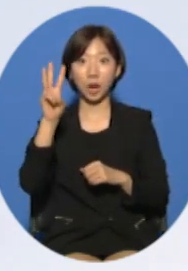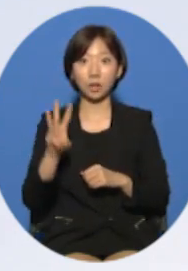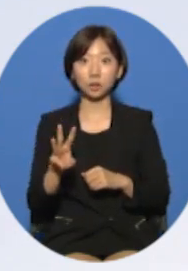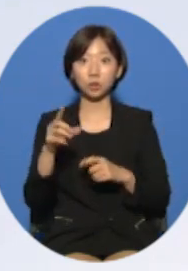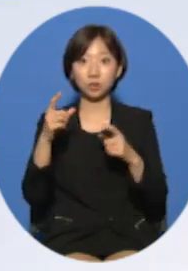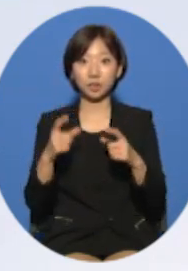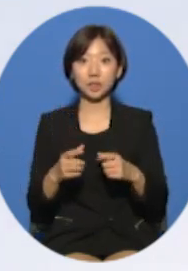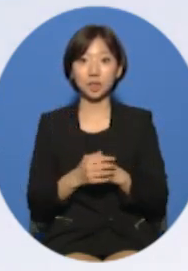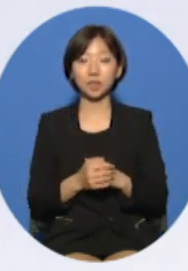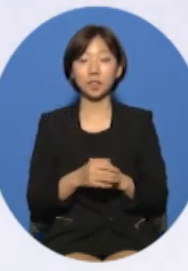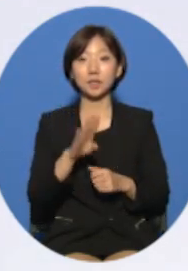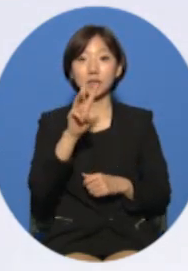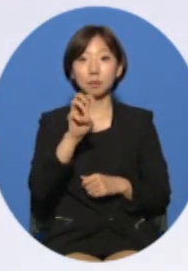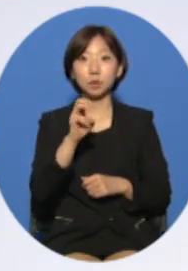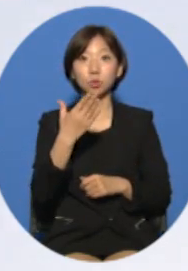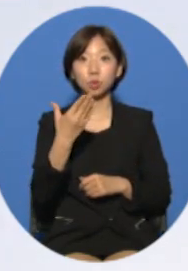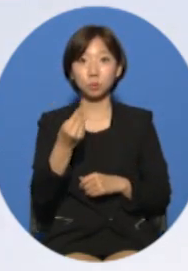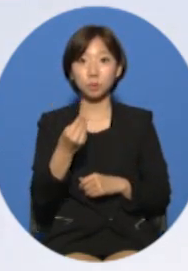투표자 수는